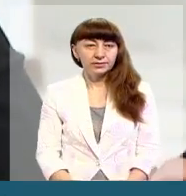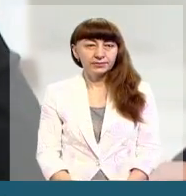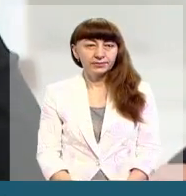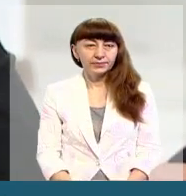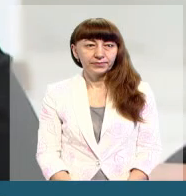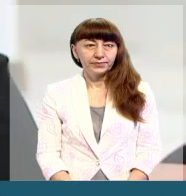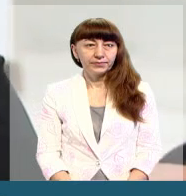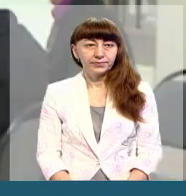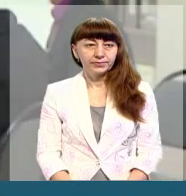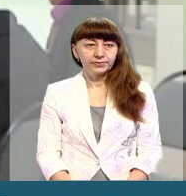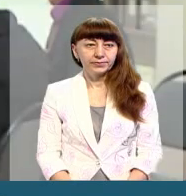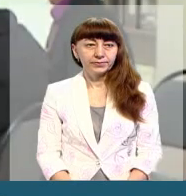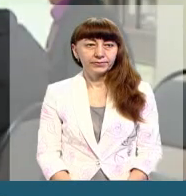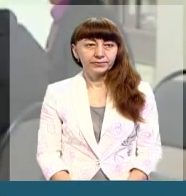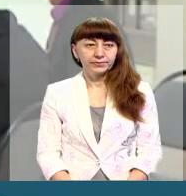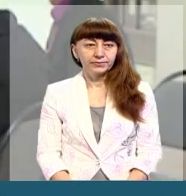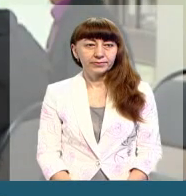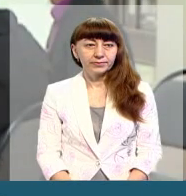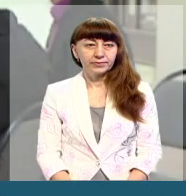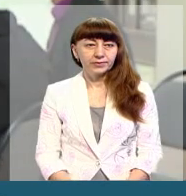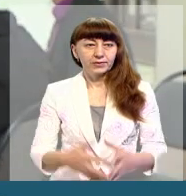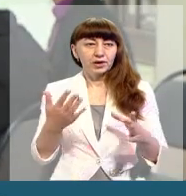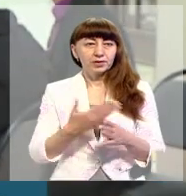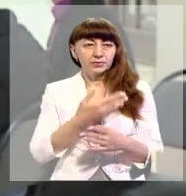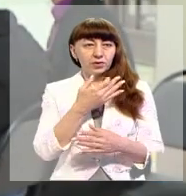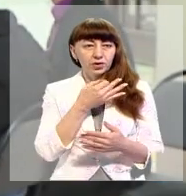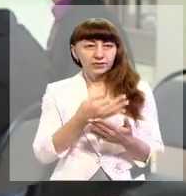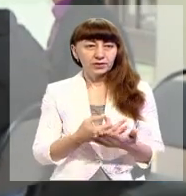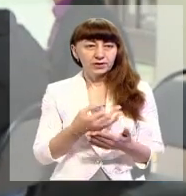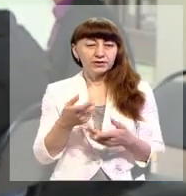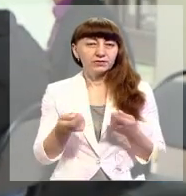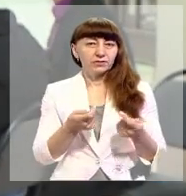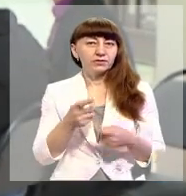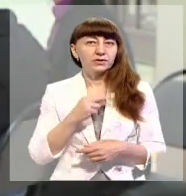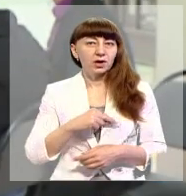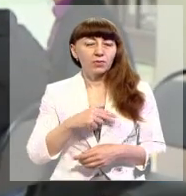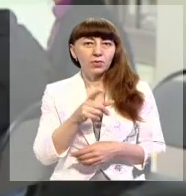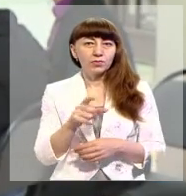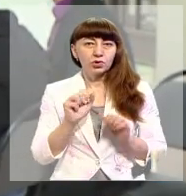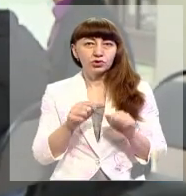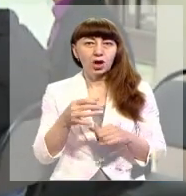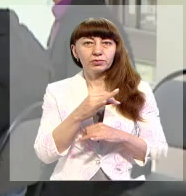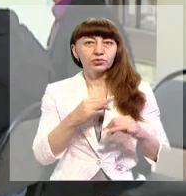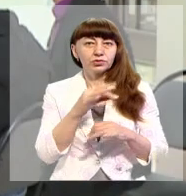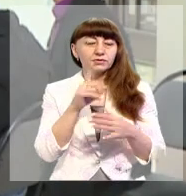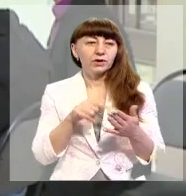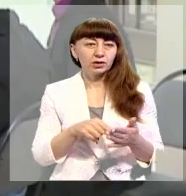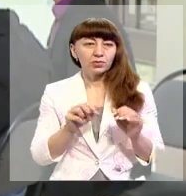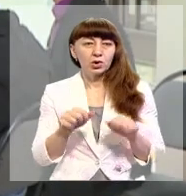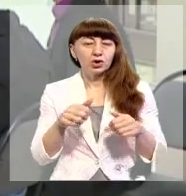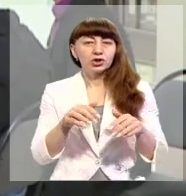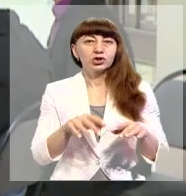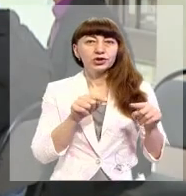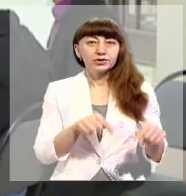да лезде жауап береді. Важный посыл, что... Біздің жеткізгіміз келгені жауапты мекеме қызметкерінің көмегімен ақ осы жерде шешуге